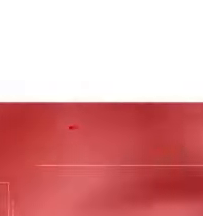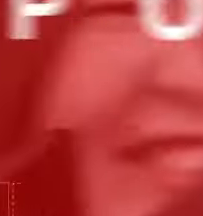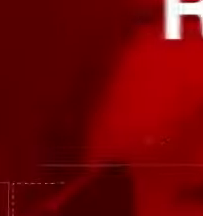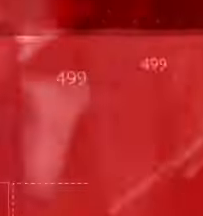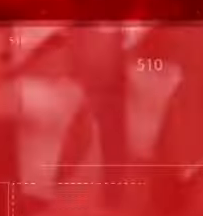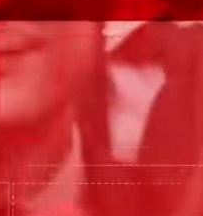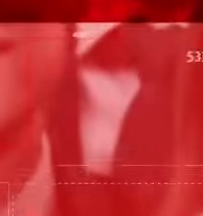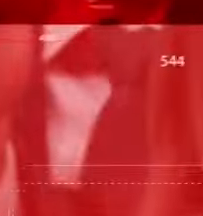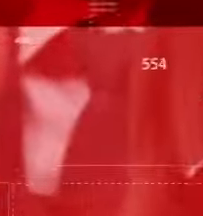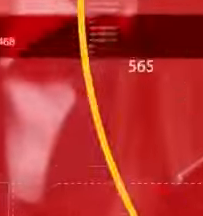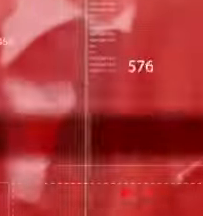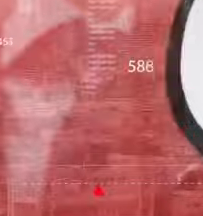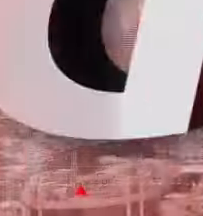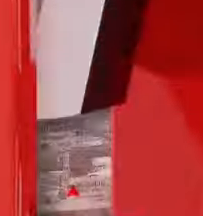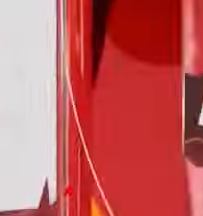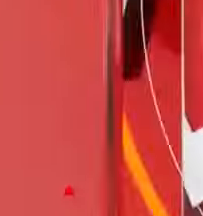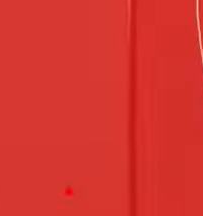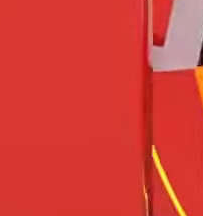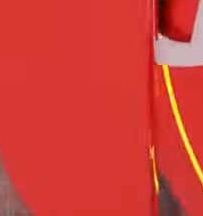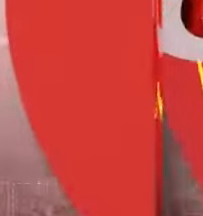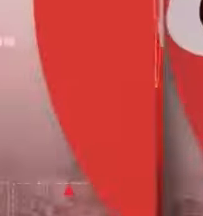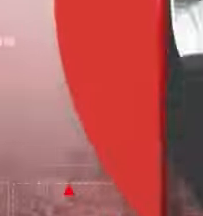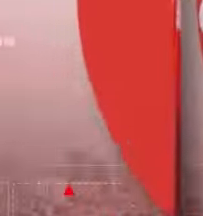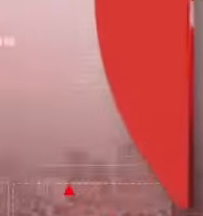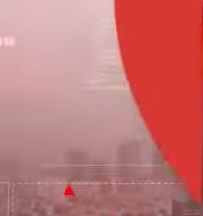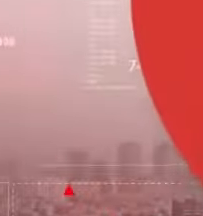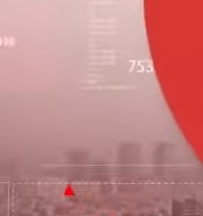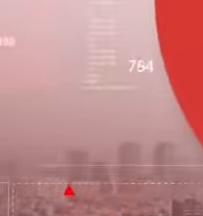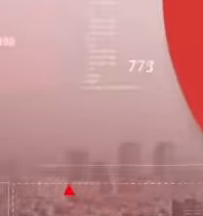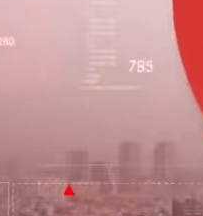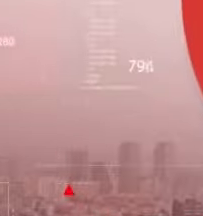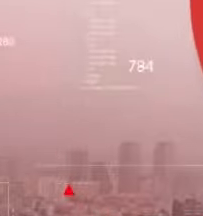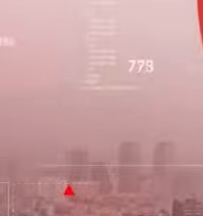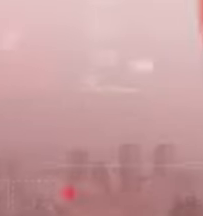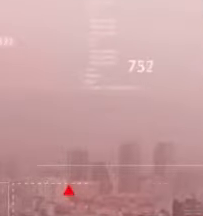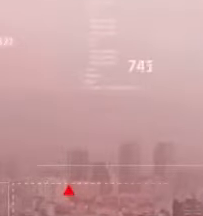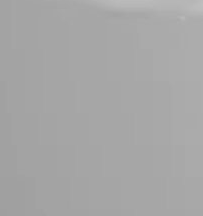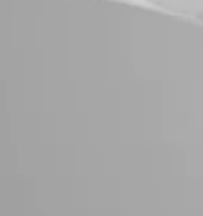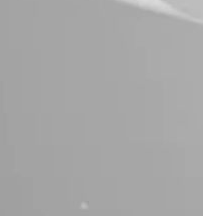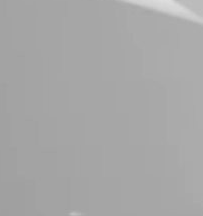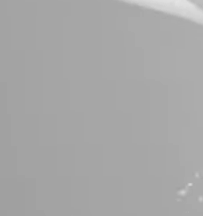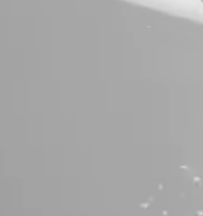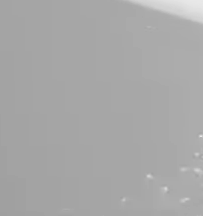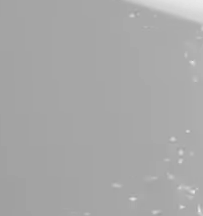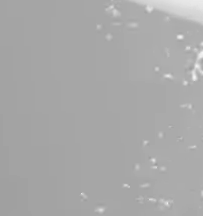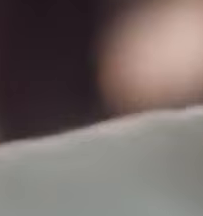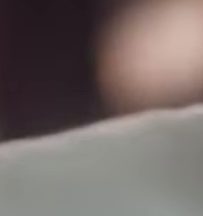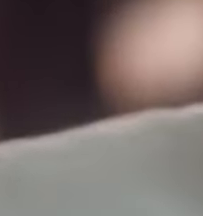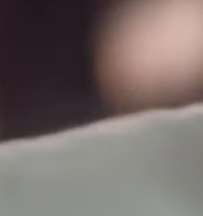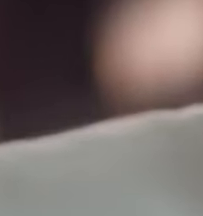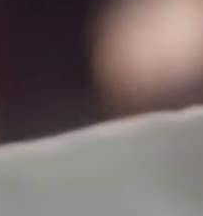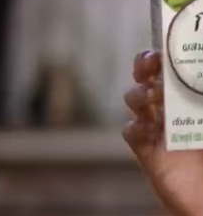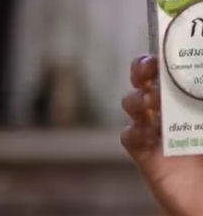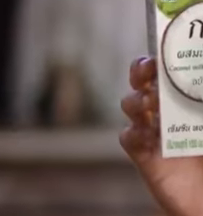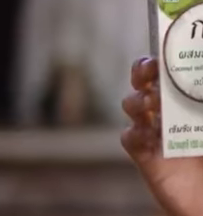อ ใหม่กะทิชาวเกา